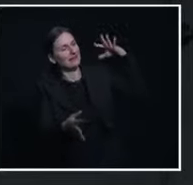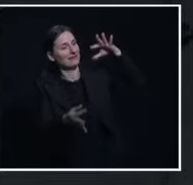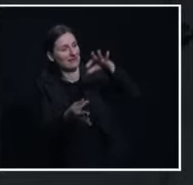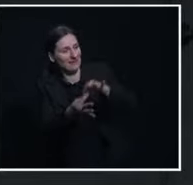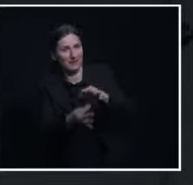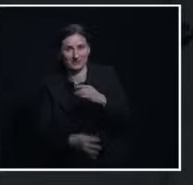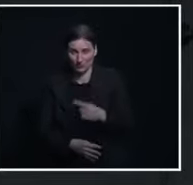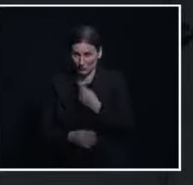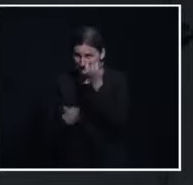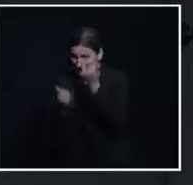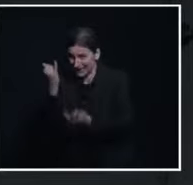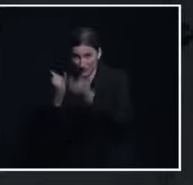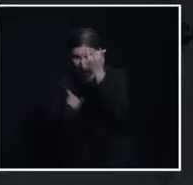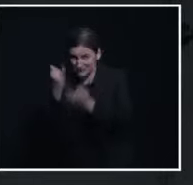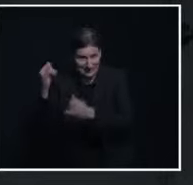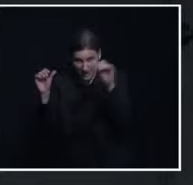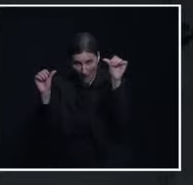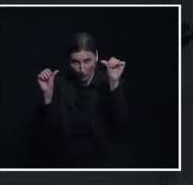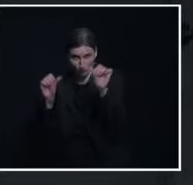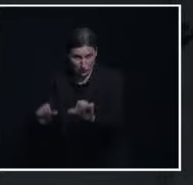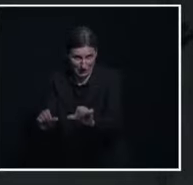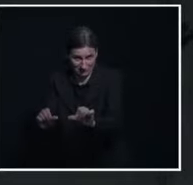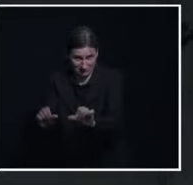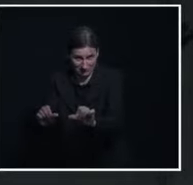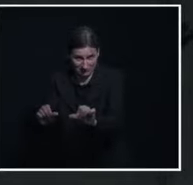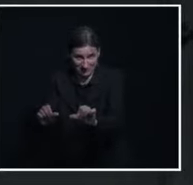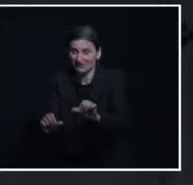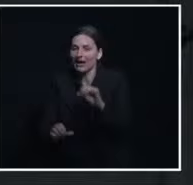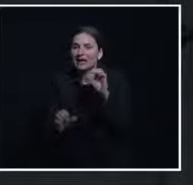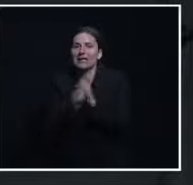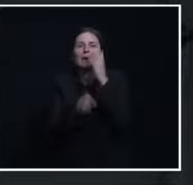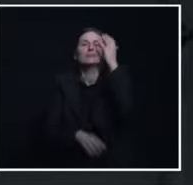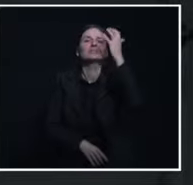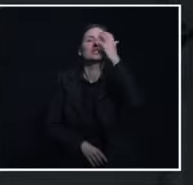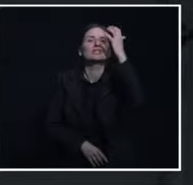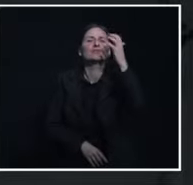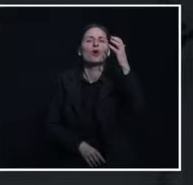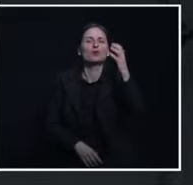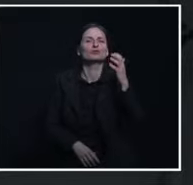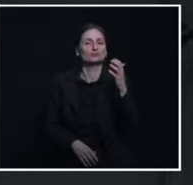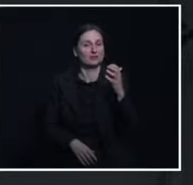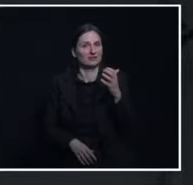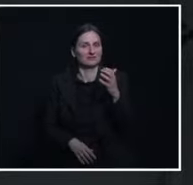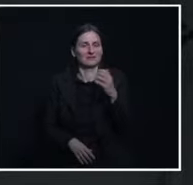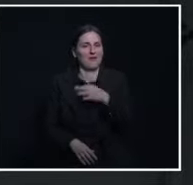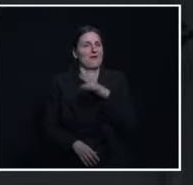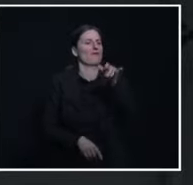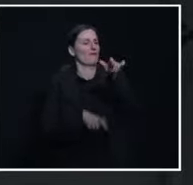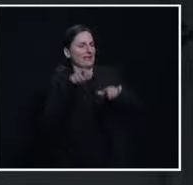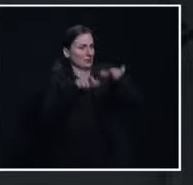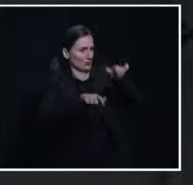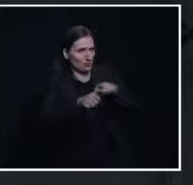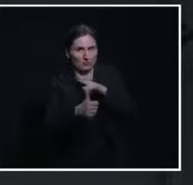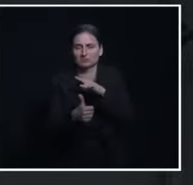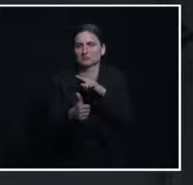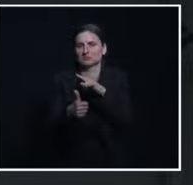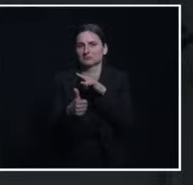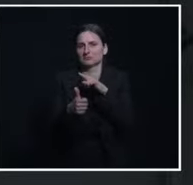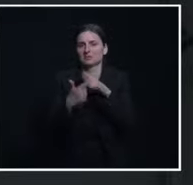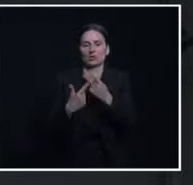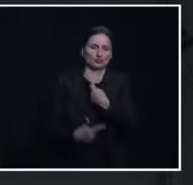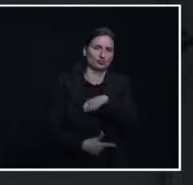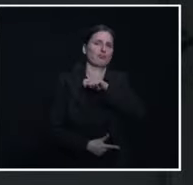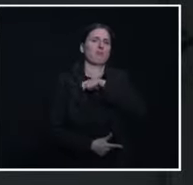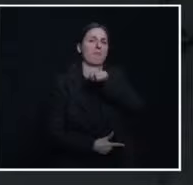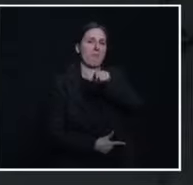unsere Industrie schlecht bestellt sein, weil ich mir nicht vorstellen kann, dass Franzosen, ja,